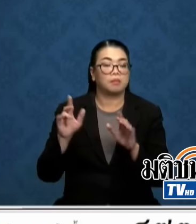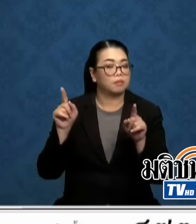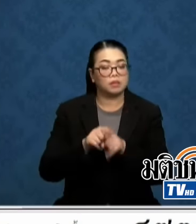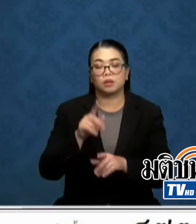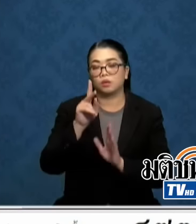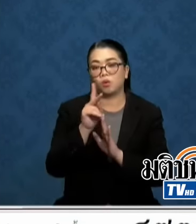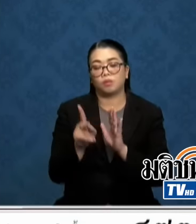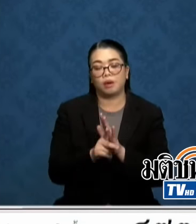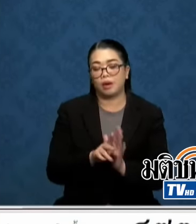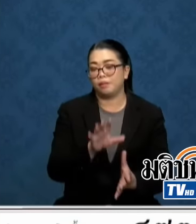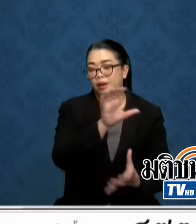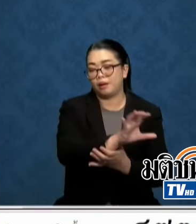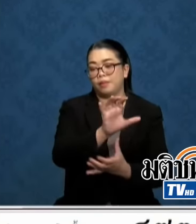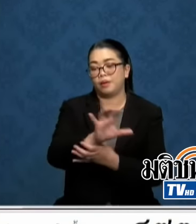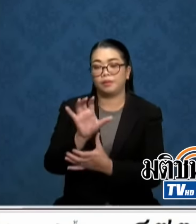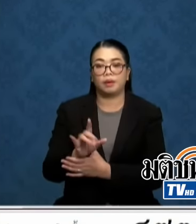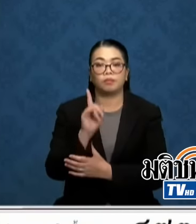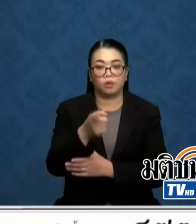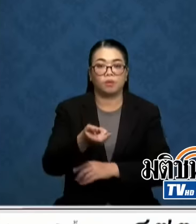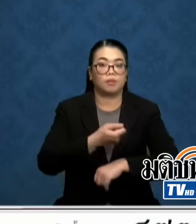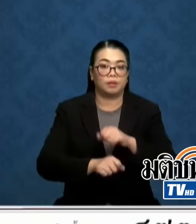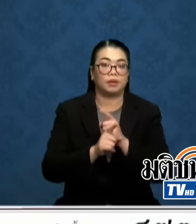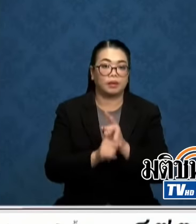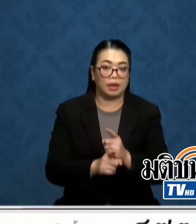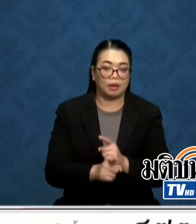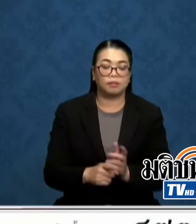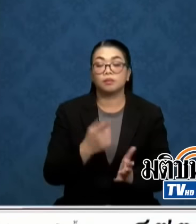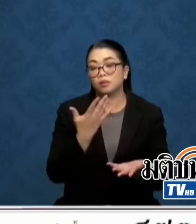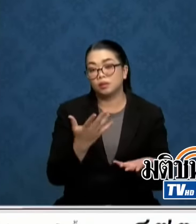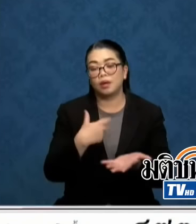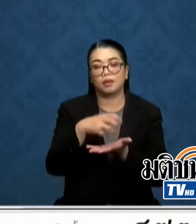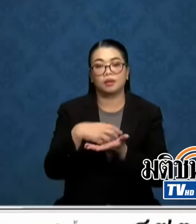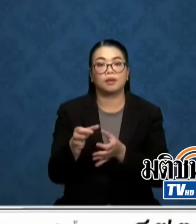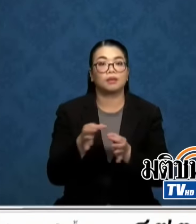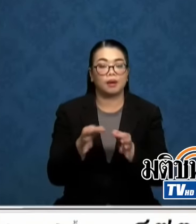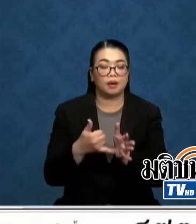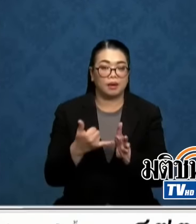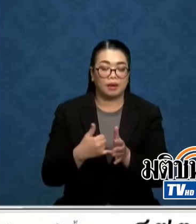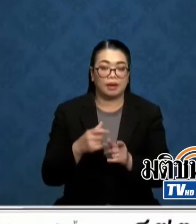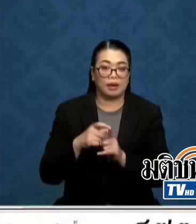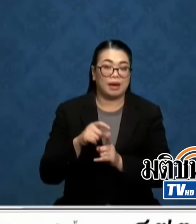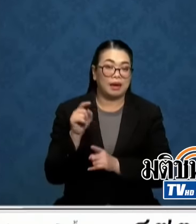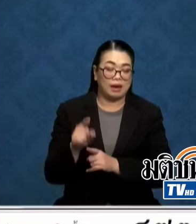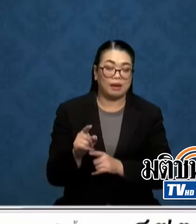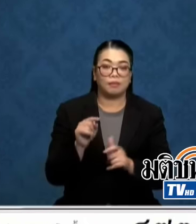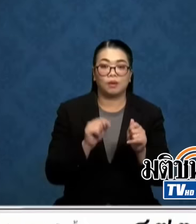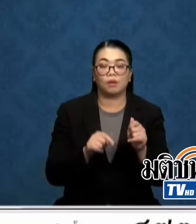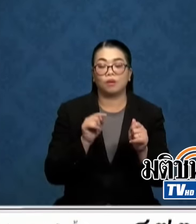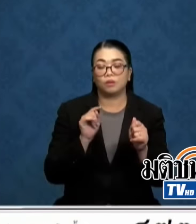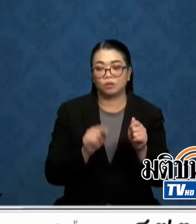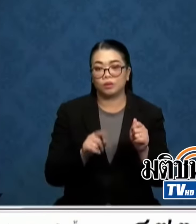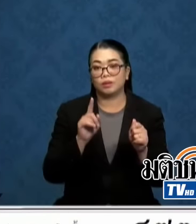ครองในรักษณะเช่นนั้นได้หรือใหม่ๆเลยครับท่านประธานที่คำพิพากษาที่ออ่างจ